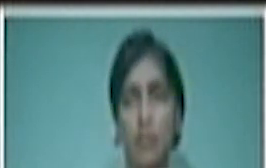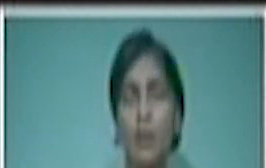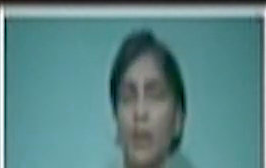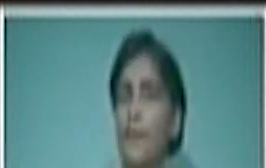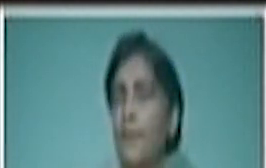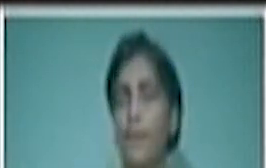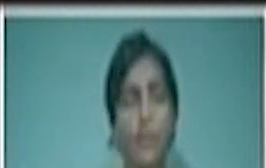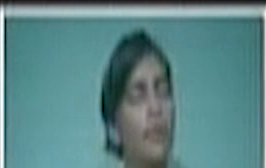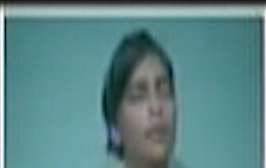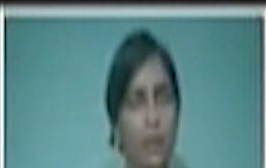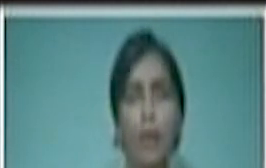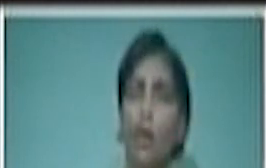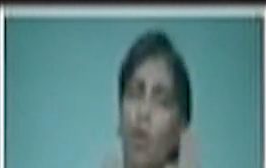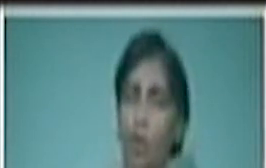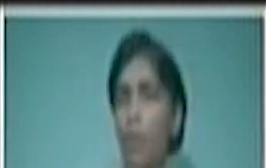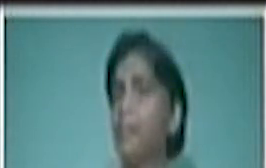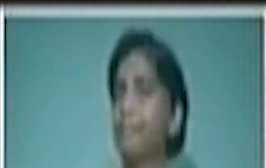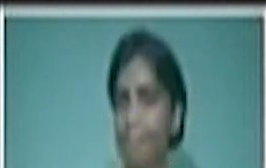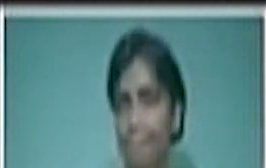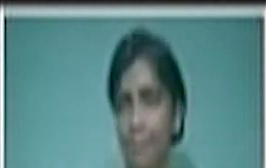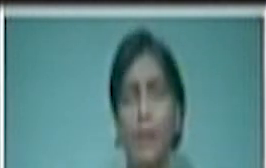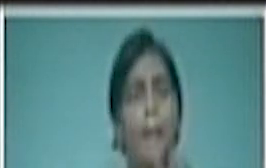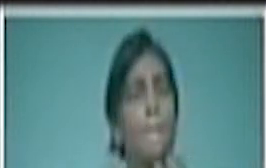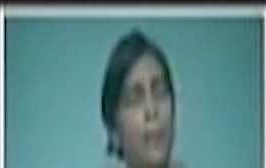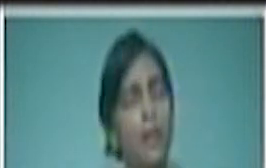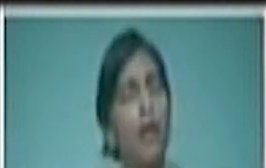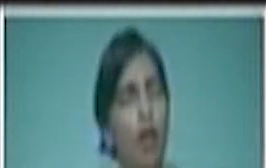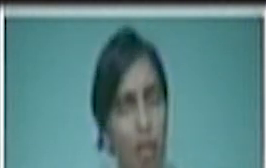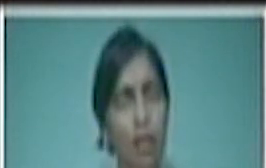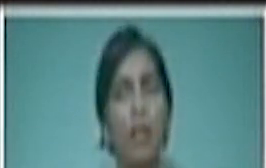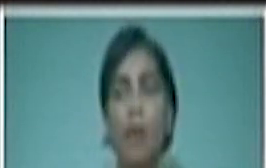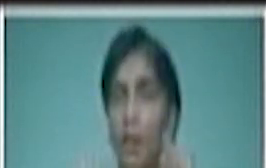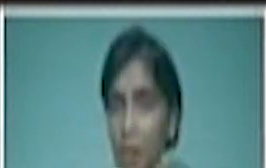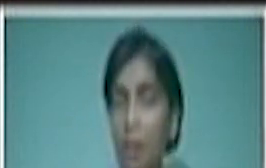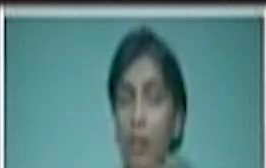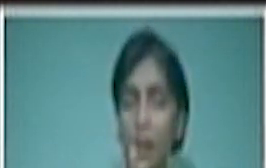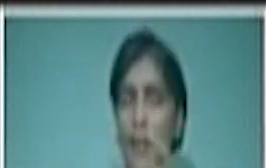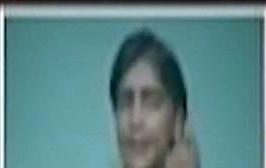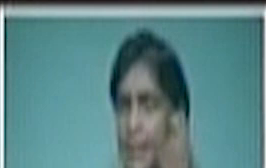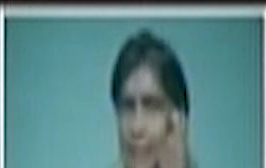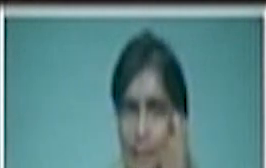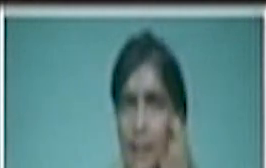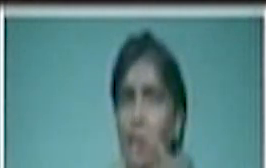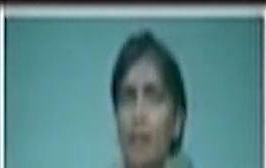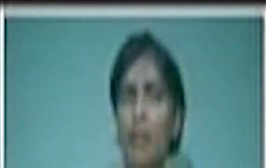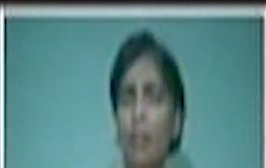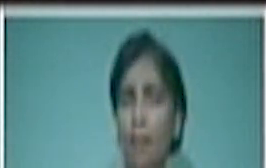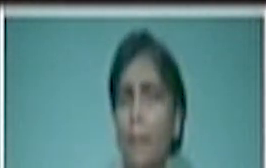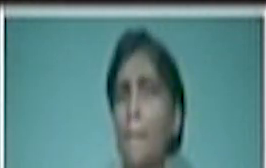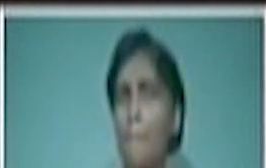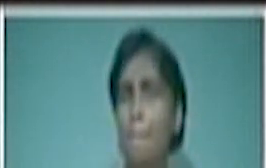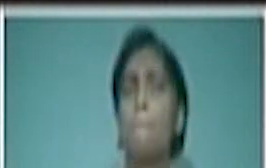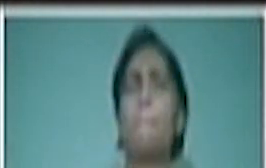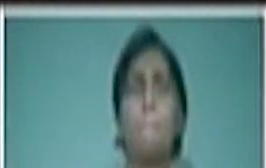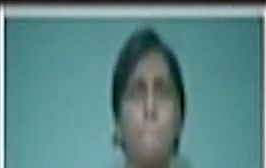විවාදයක් නැහැ. ඒවා ඔක්කොම හොඳයි. මේ ප්‍රතිපත්තිය හොඳයි. නමුත් එතුමාට තියෙන සැකය මේක ක්‍රියාත්මක කරන්න බැරි